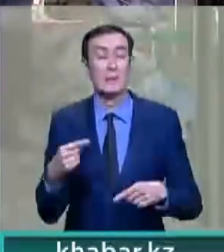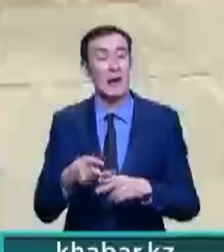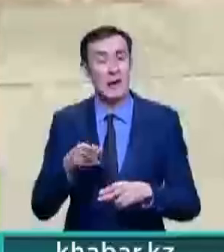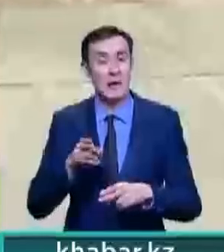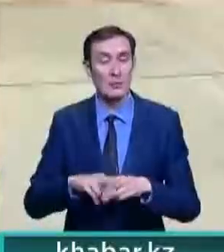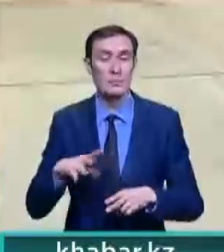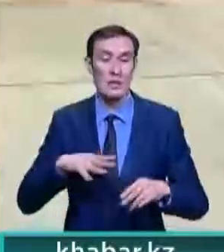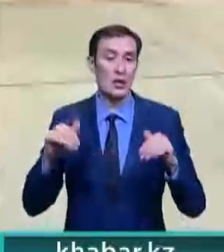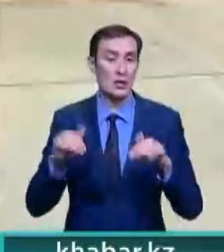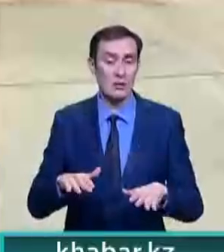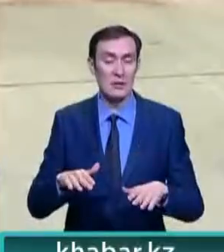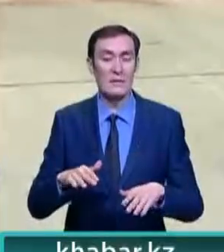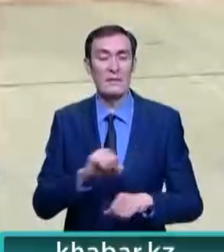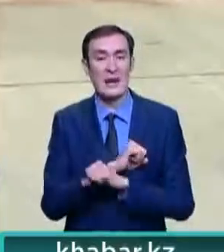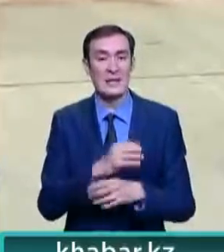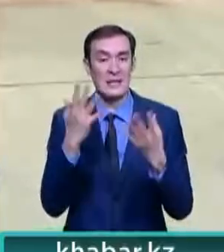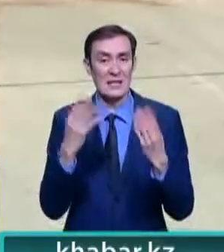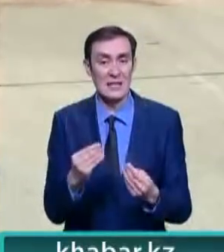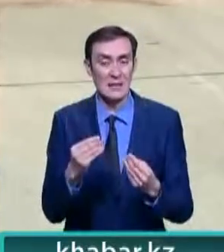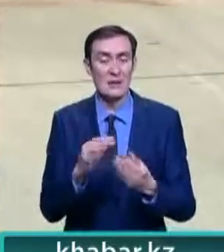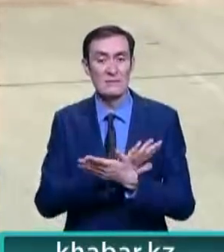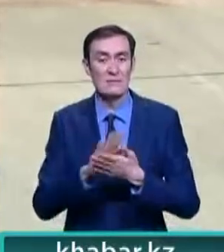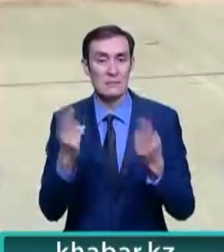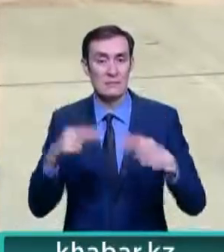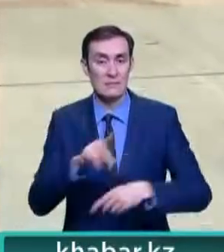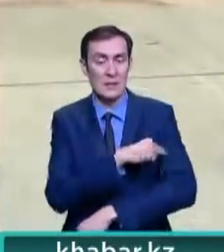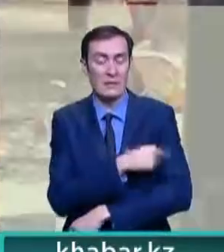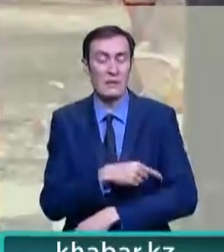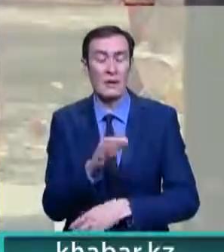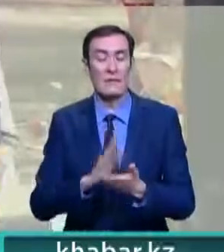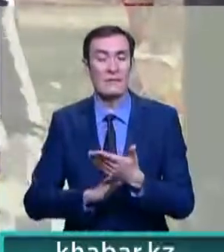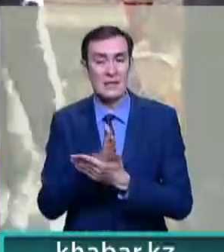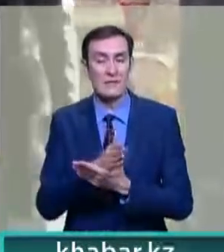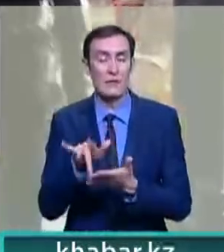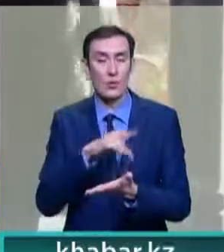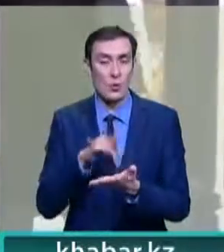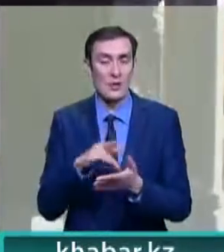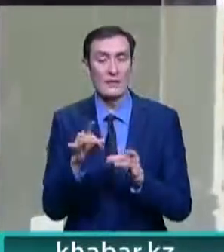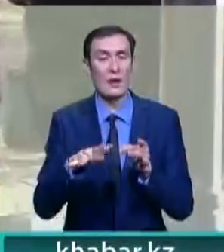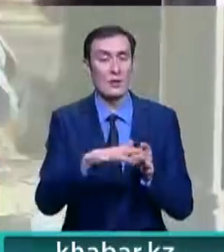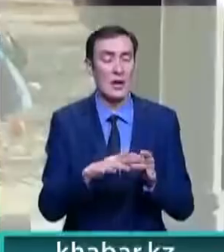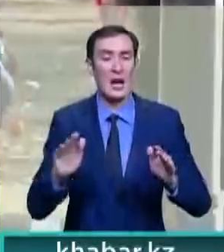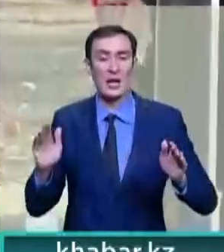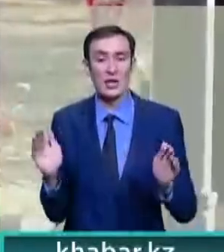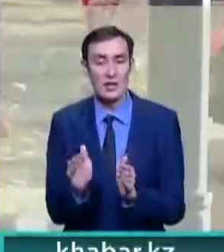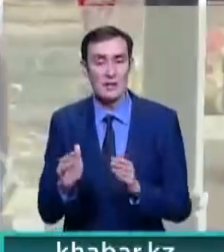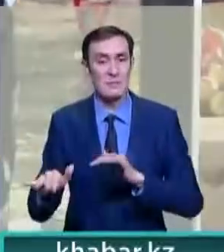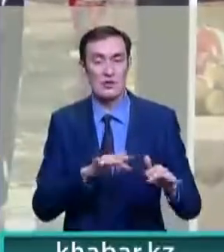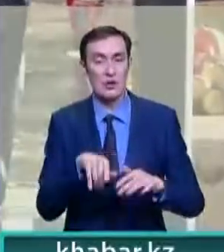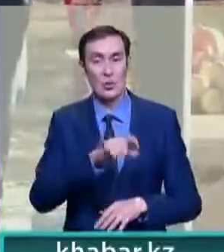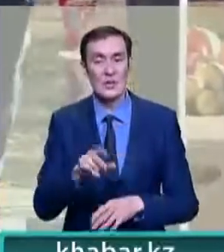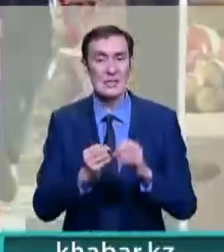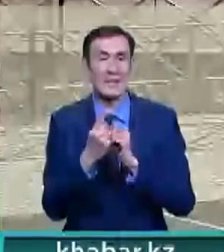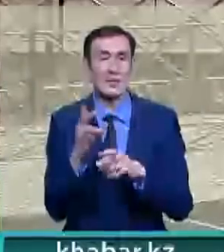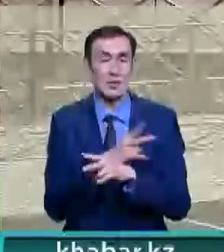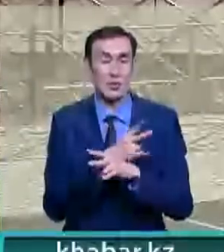Поэтому было решено установить выходные дни санитарные посты на въезде в областной центр и въезде в районы. Ограничивается передвижение людей с